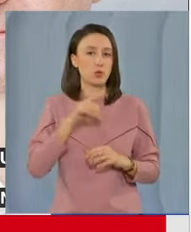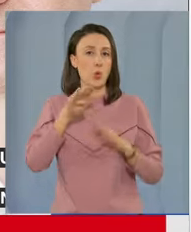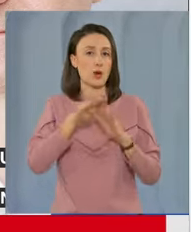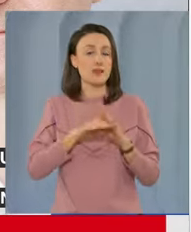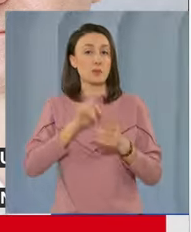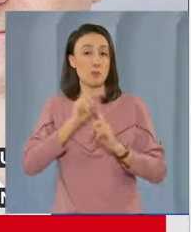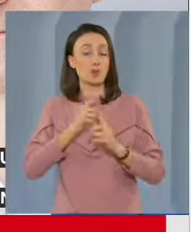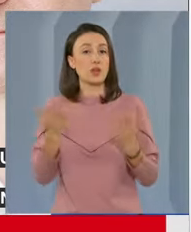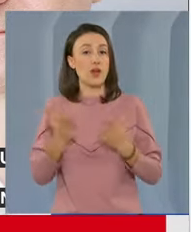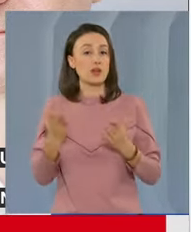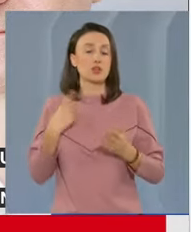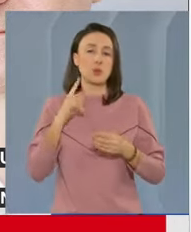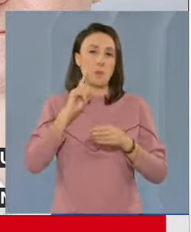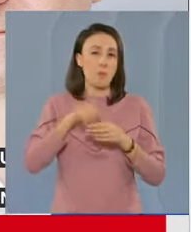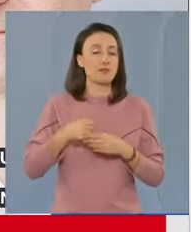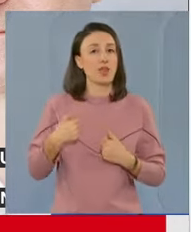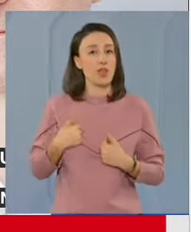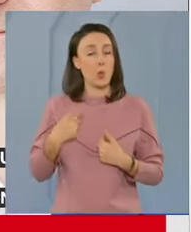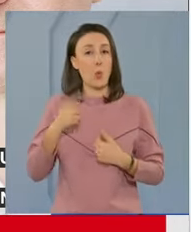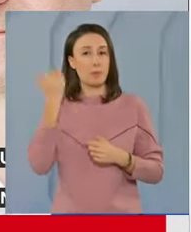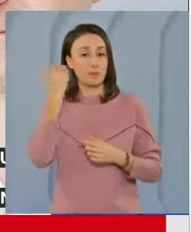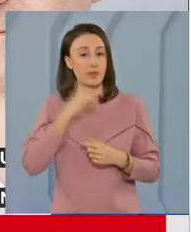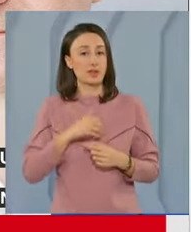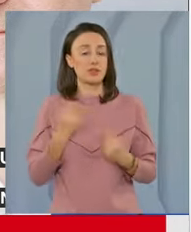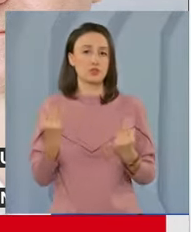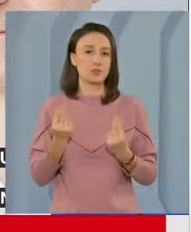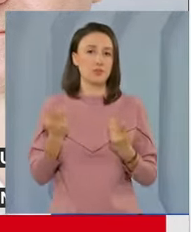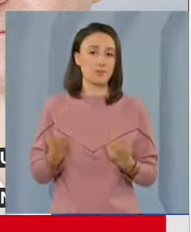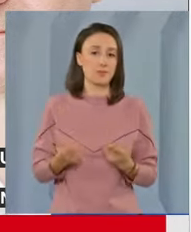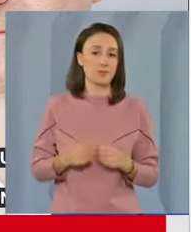clase politice din care fac și eu parte și un eșec al cumva al